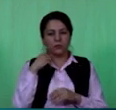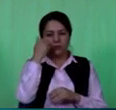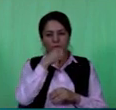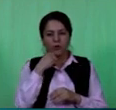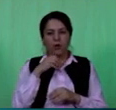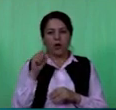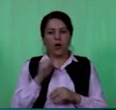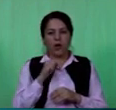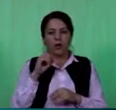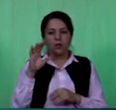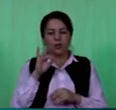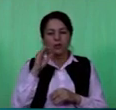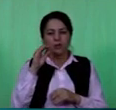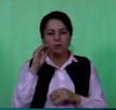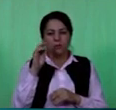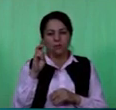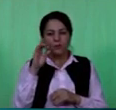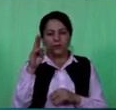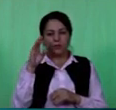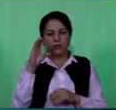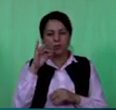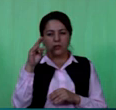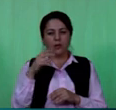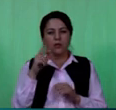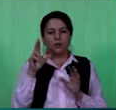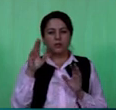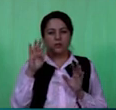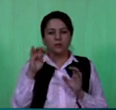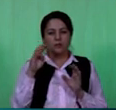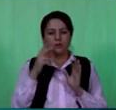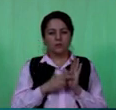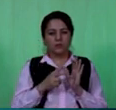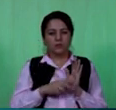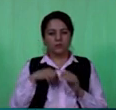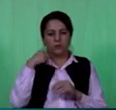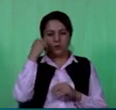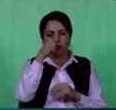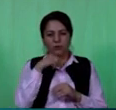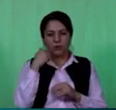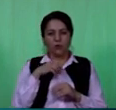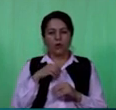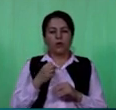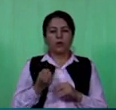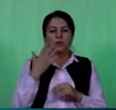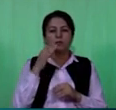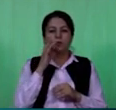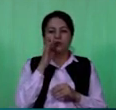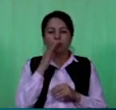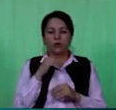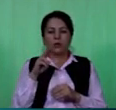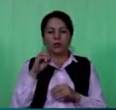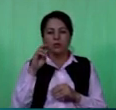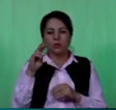абу али ибн сина девятьсот восьмидесятом году на сколько лет аль-хорезми старше